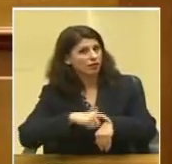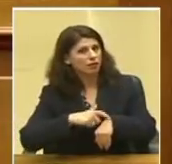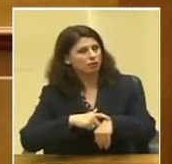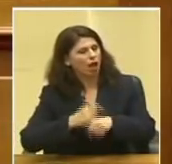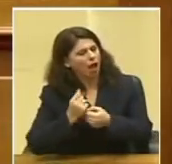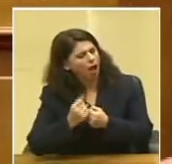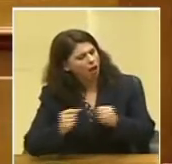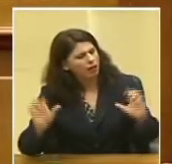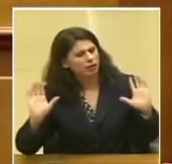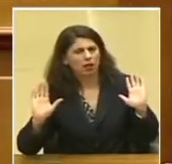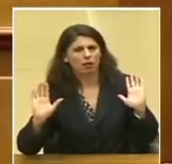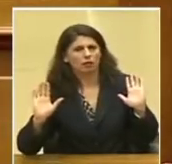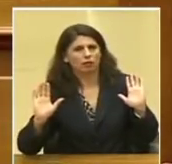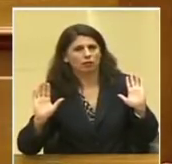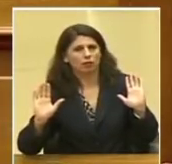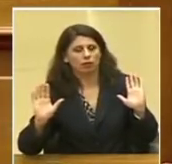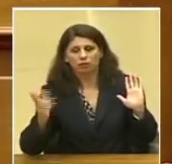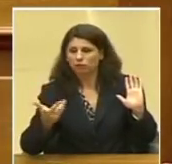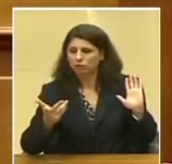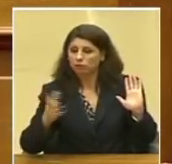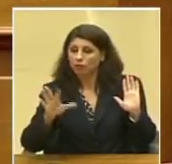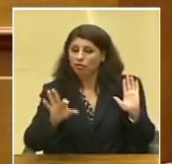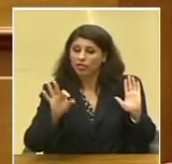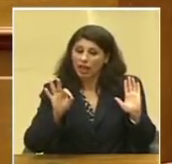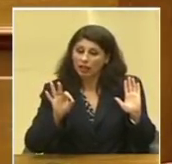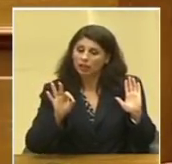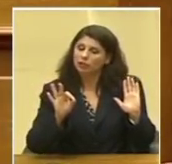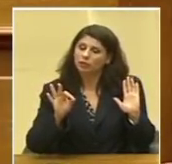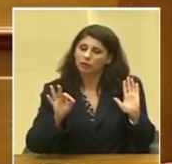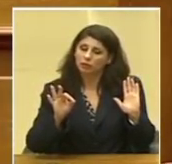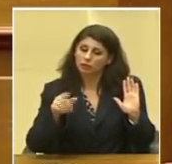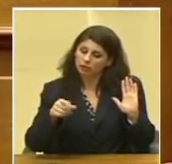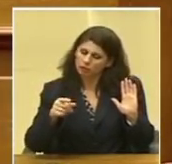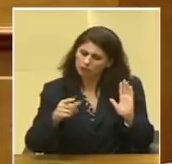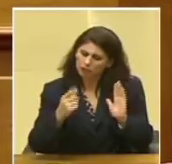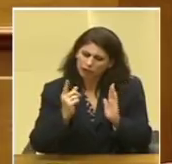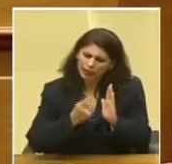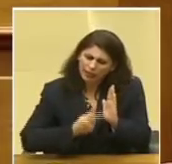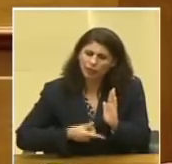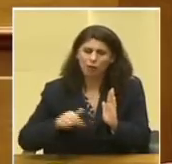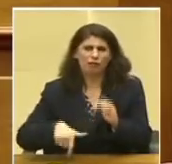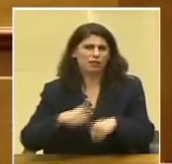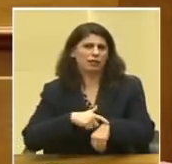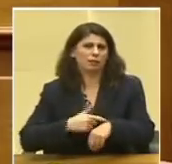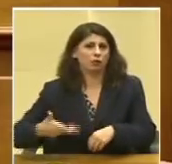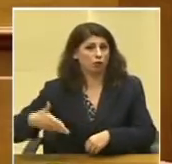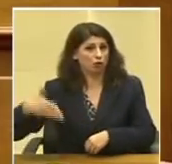ανεξαρτήτως της τάσης που επέλεξε και για την οποία κρίνεται ο κ. Μητσοτάκης και η αντιπολίτευση στο θέμα αυτό.